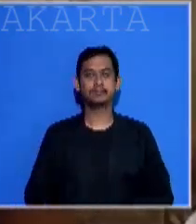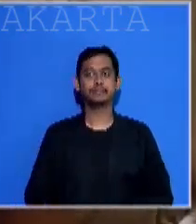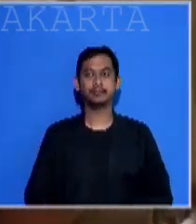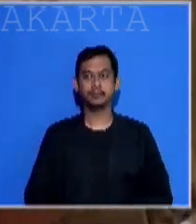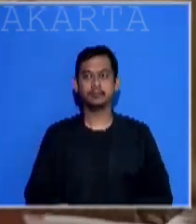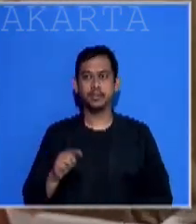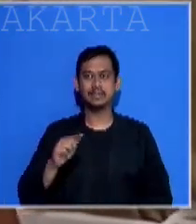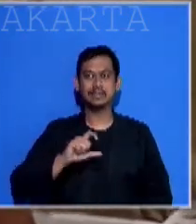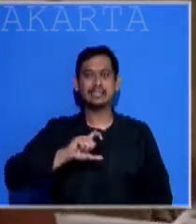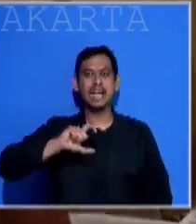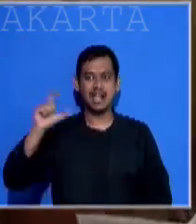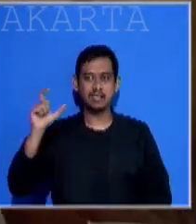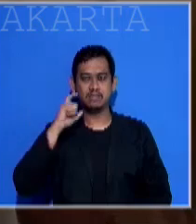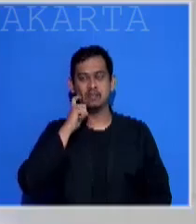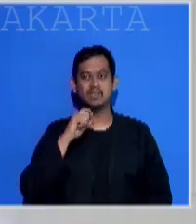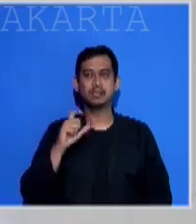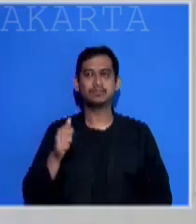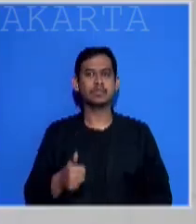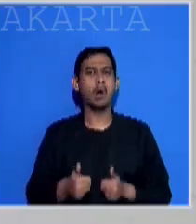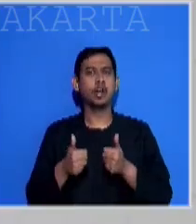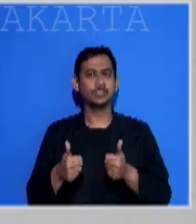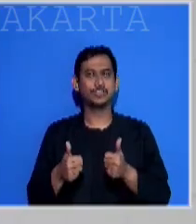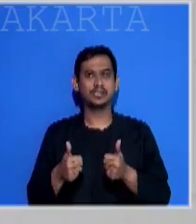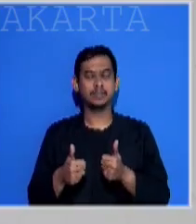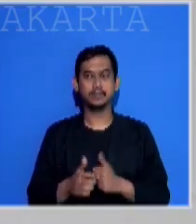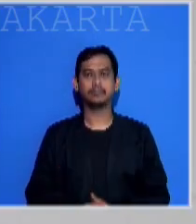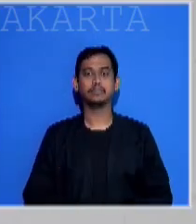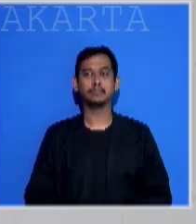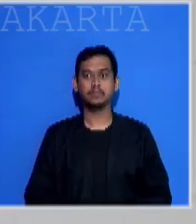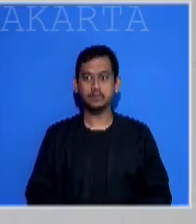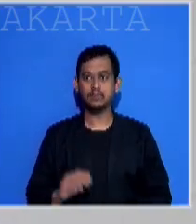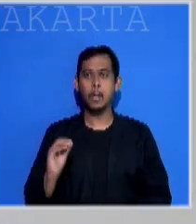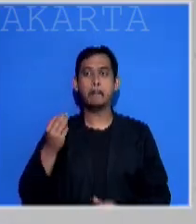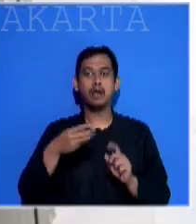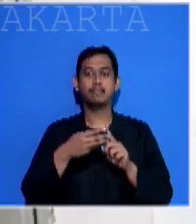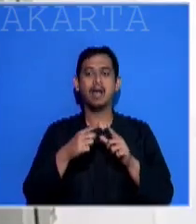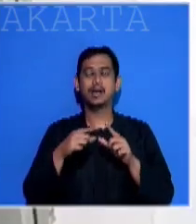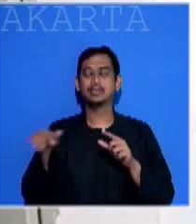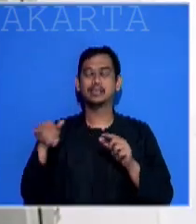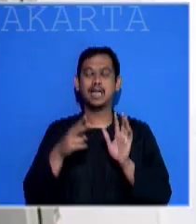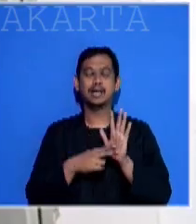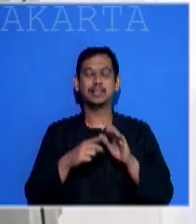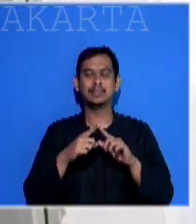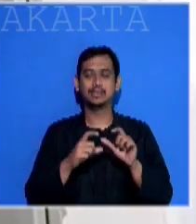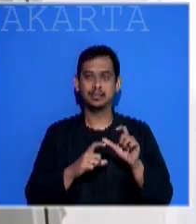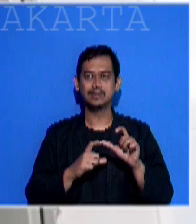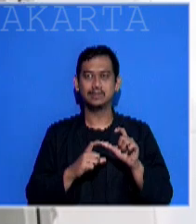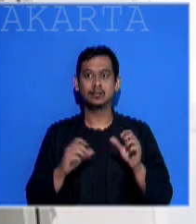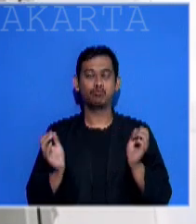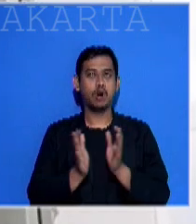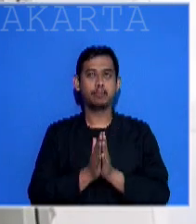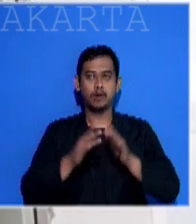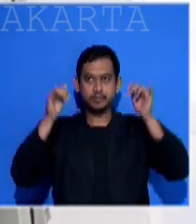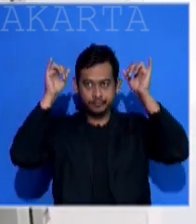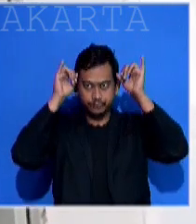mekanis sehingga tidak menyiksa hewan kurban ketua basnas kotaamsul Azari mengatakan jumlah sapi dan kambing yang dipotong di